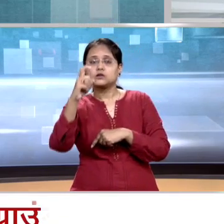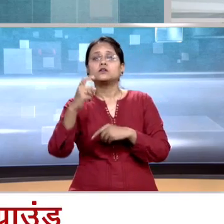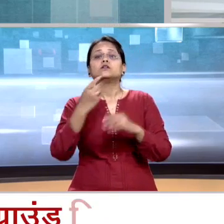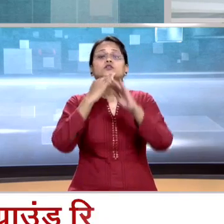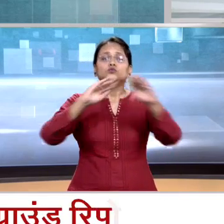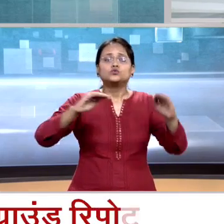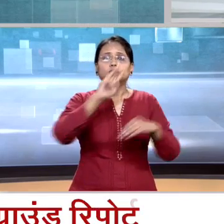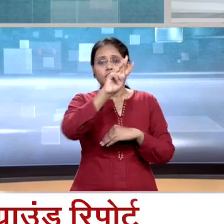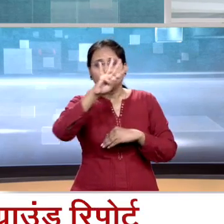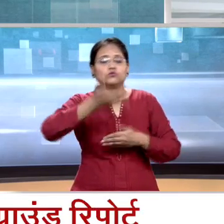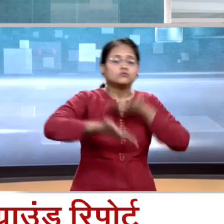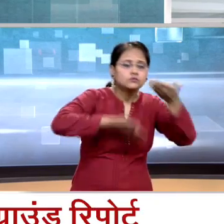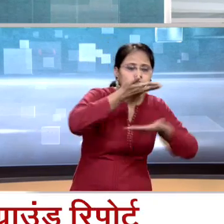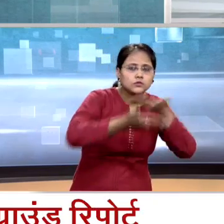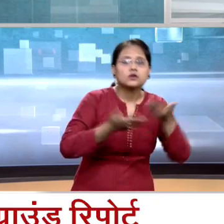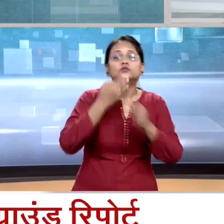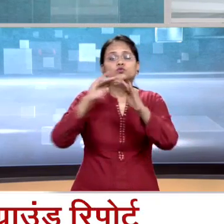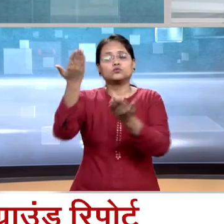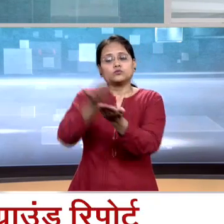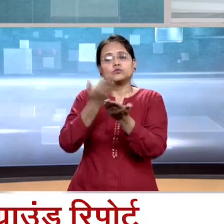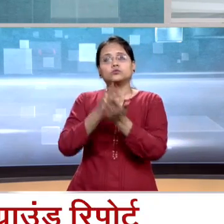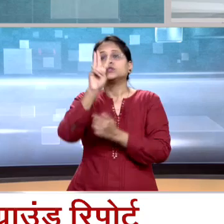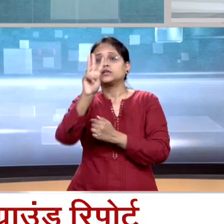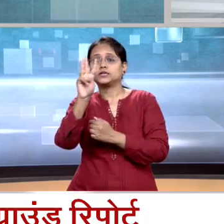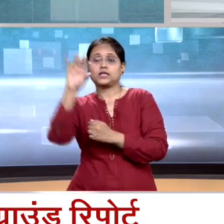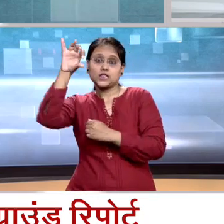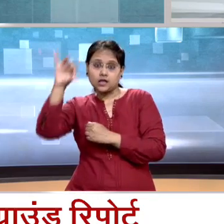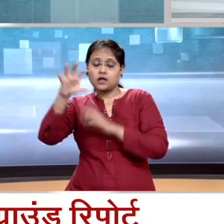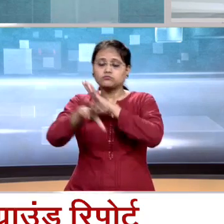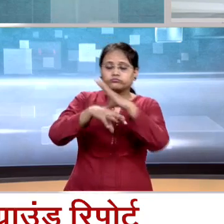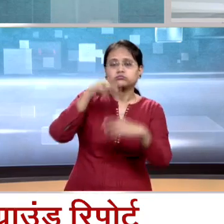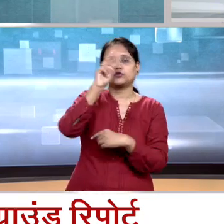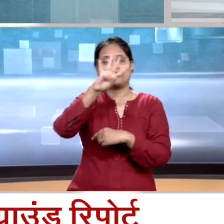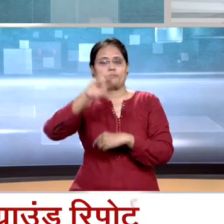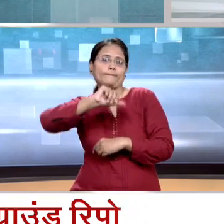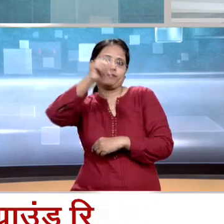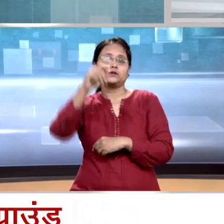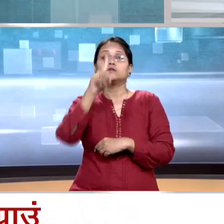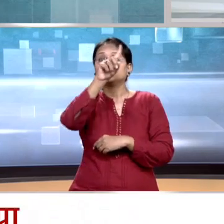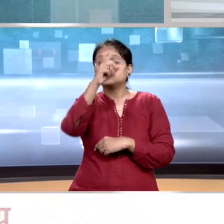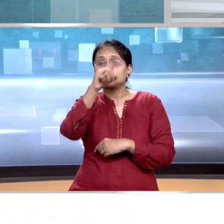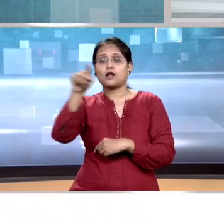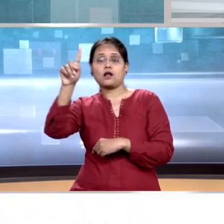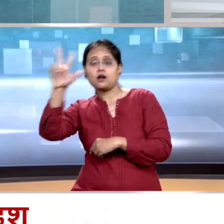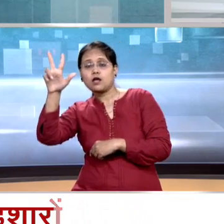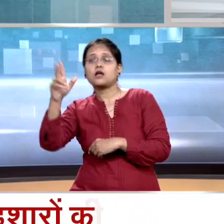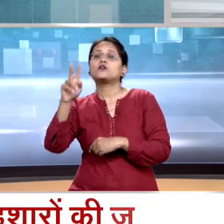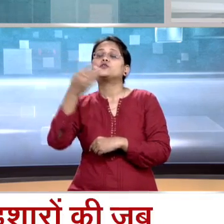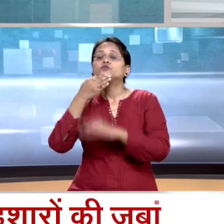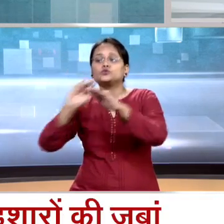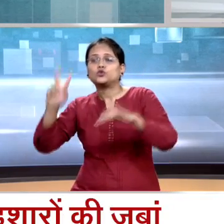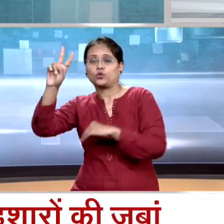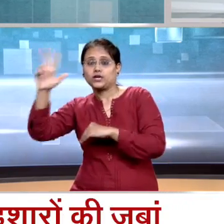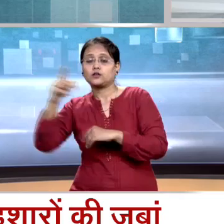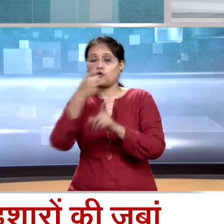ईयर 2016-17 में हमने 34 स्टूडेंट्स को ट्रेन किया। 39 बच्चों ने एडमिशन लिया था, 34 पास आउट हुए और